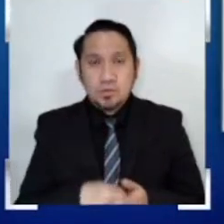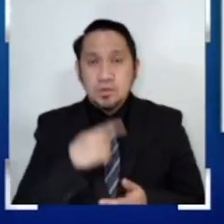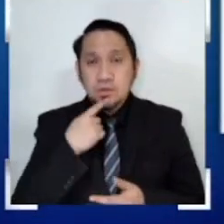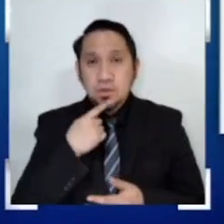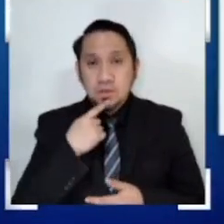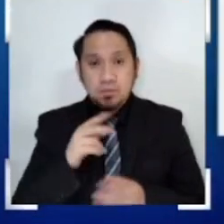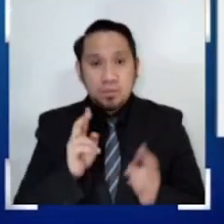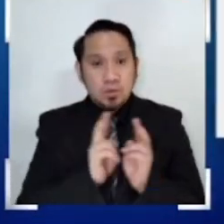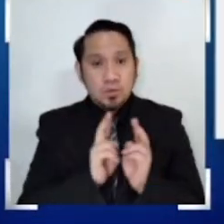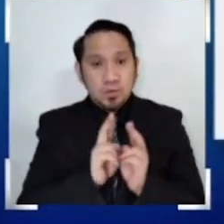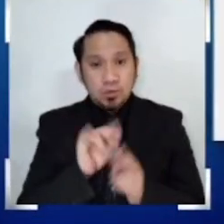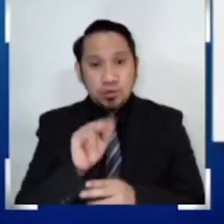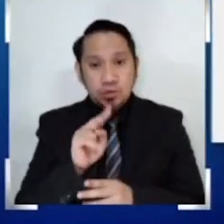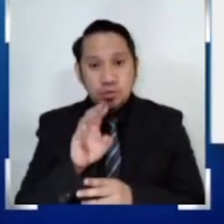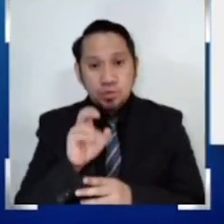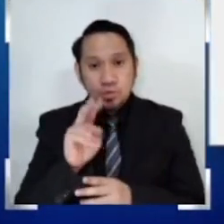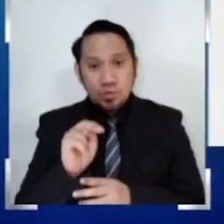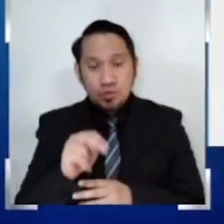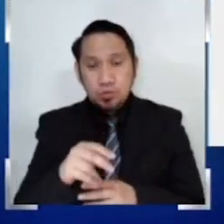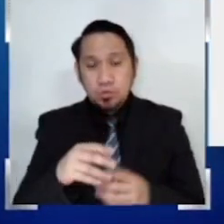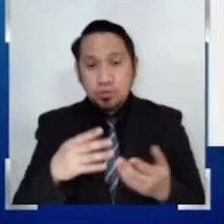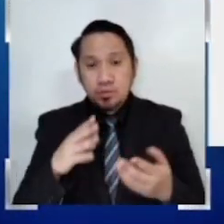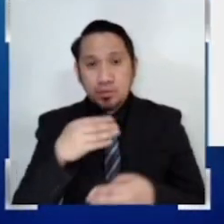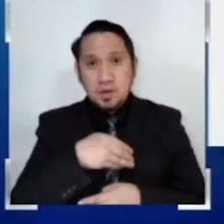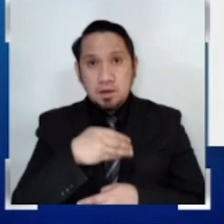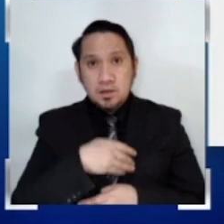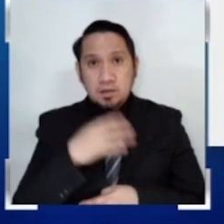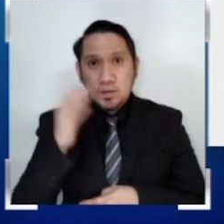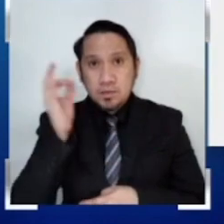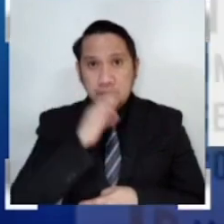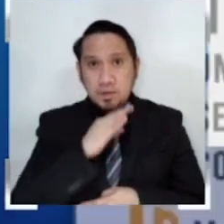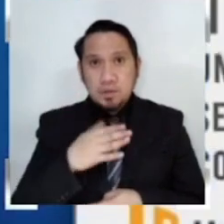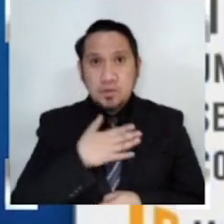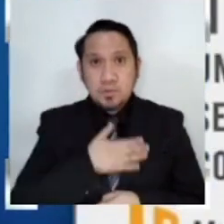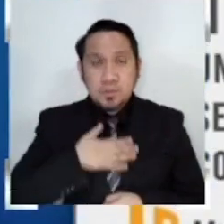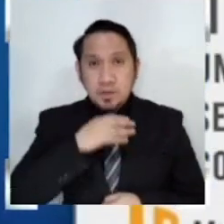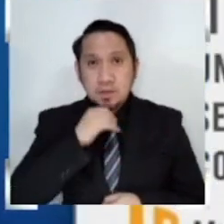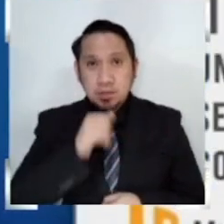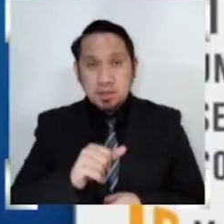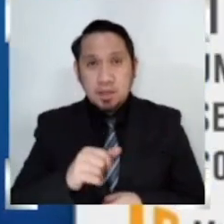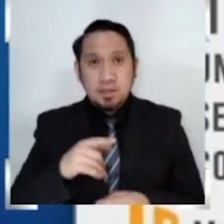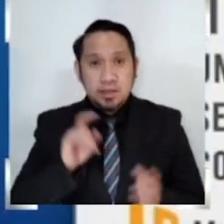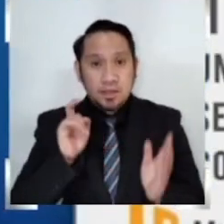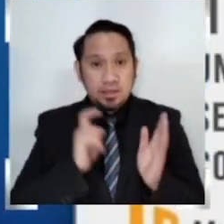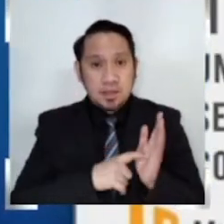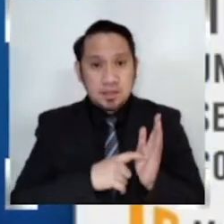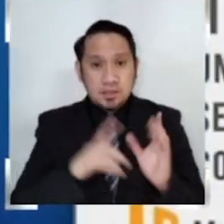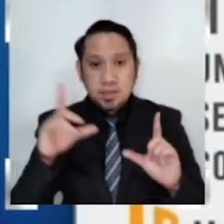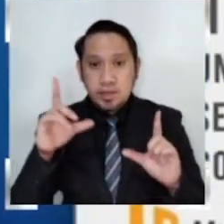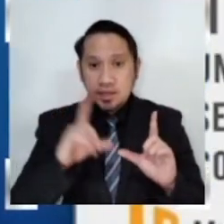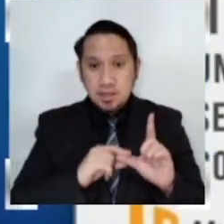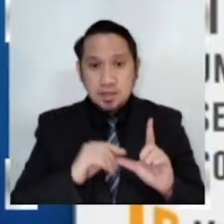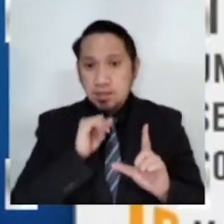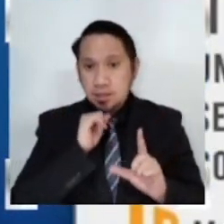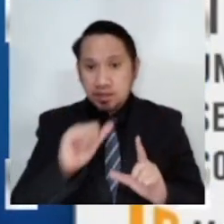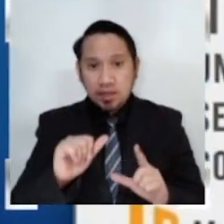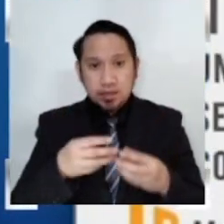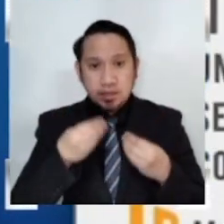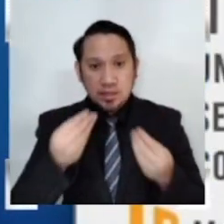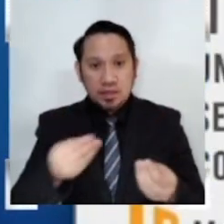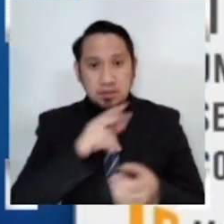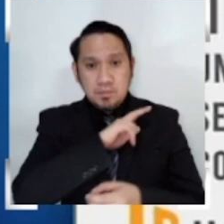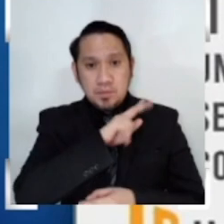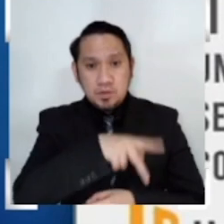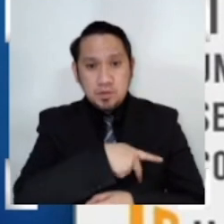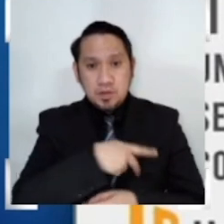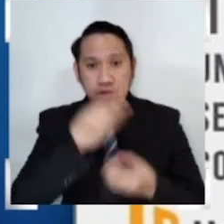may umiikot ngayong fake alert. Huwag na huwag pipindutin ang mga link at huwag magbibigay ng personal na impormasyon o OTP